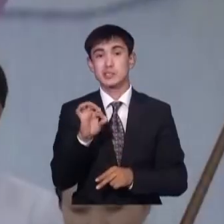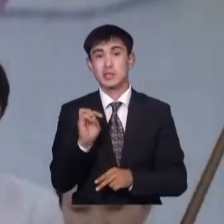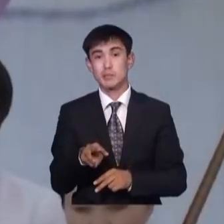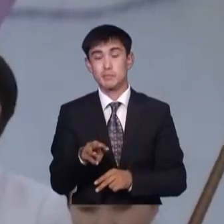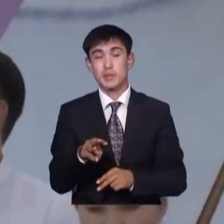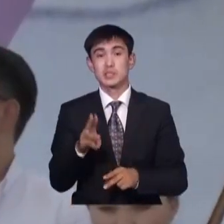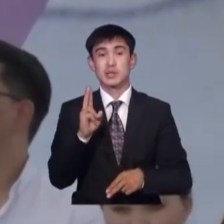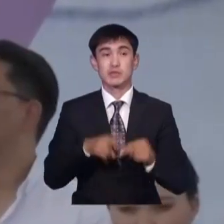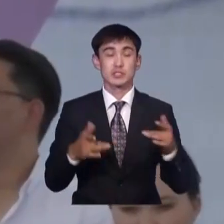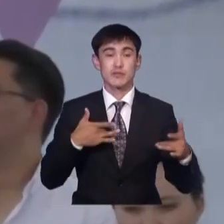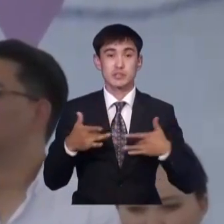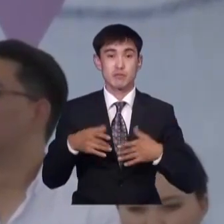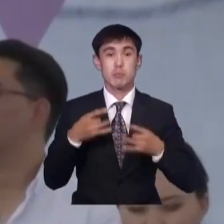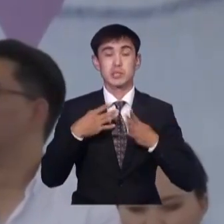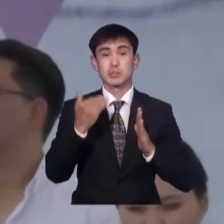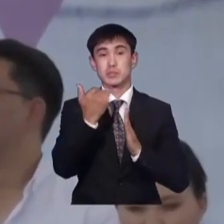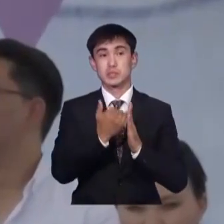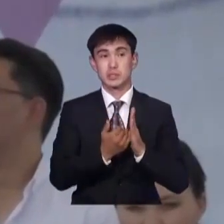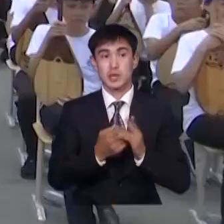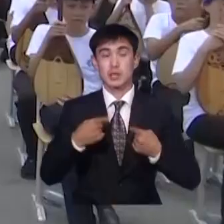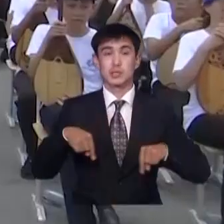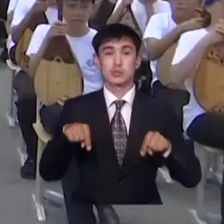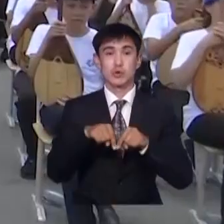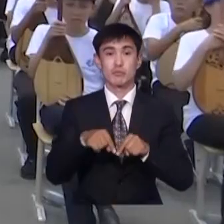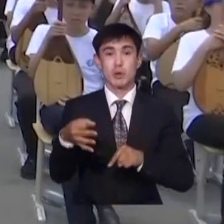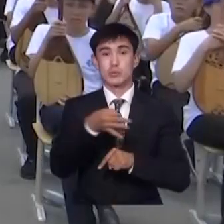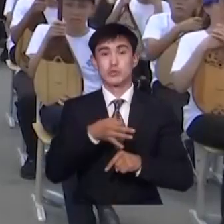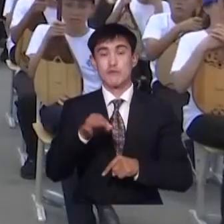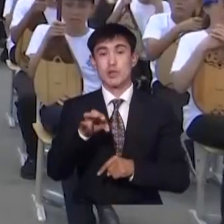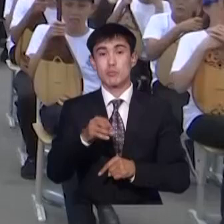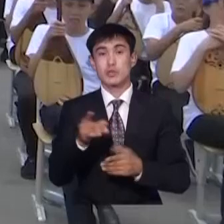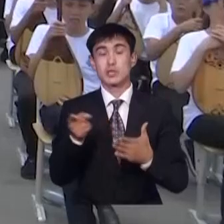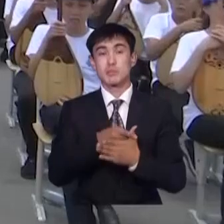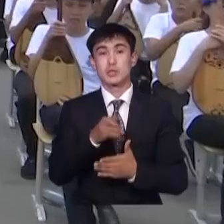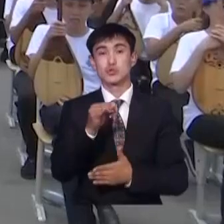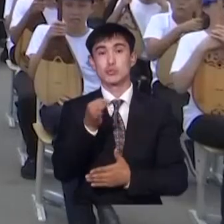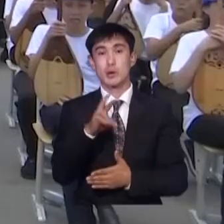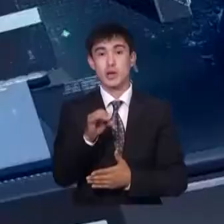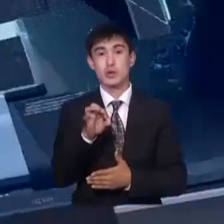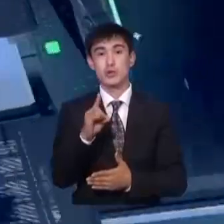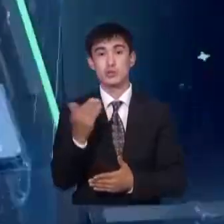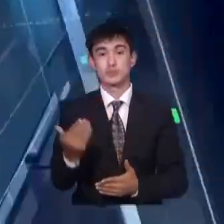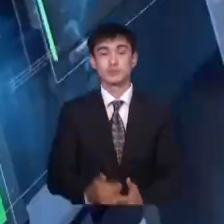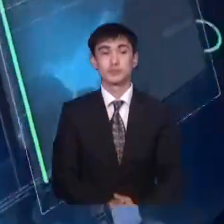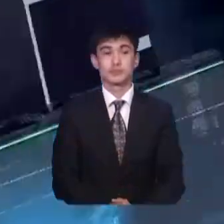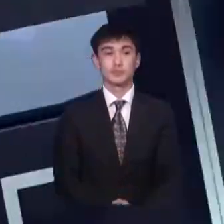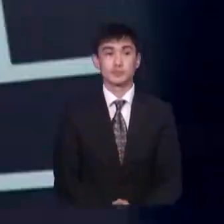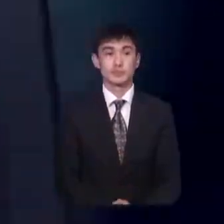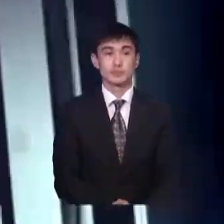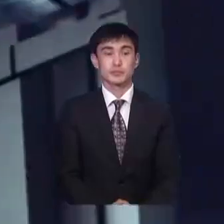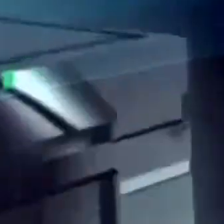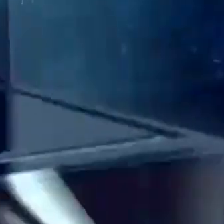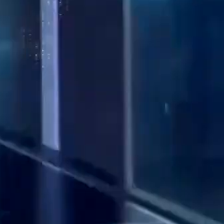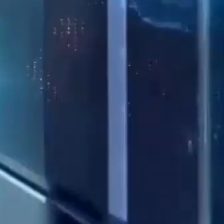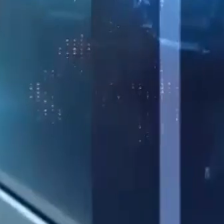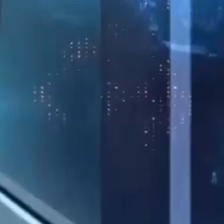Сылкым». Завершился фестиваль праздничным концертом, организованным областной филармонией имени Суенбая Аронулы. Айслу Жандосова,